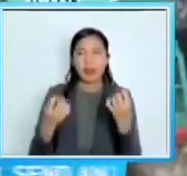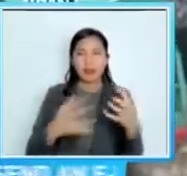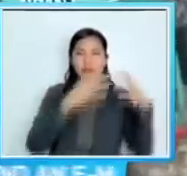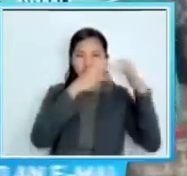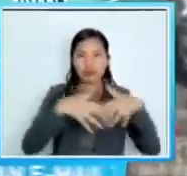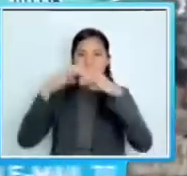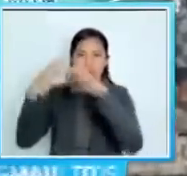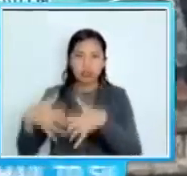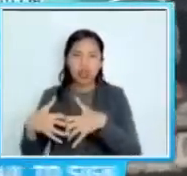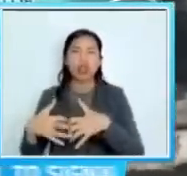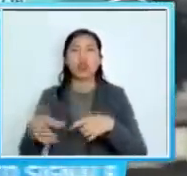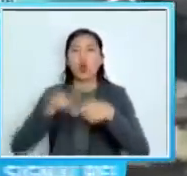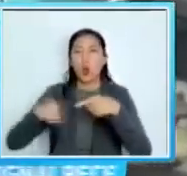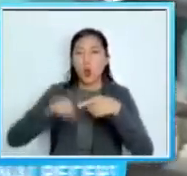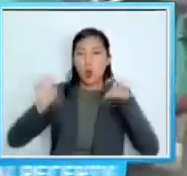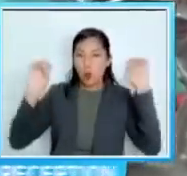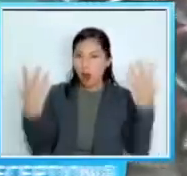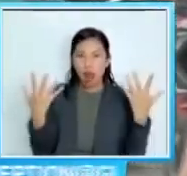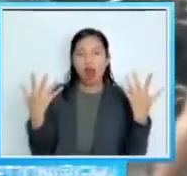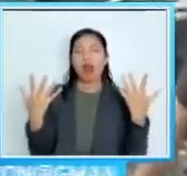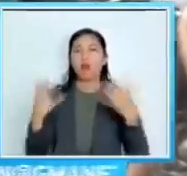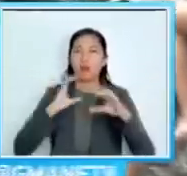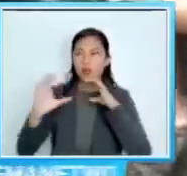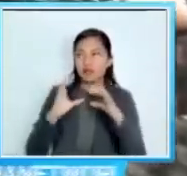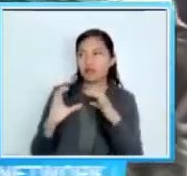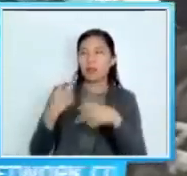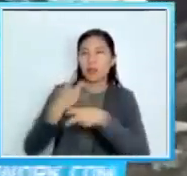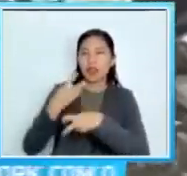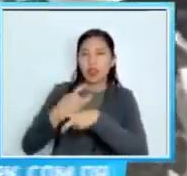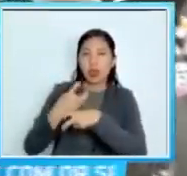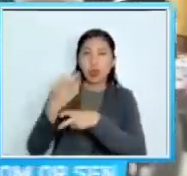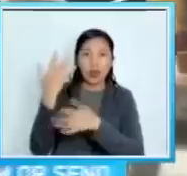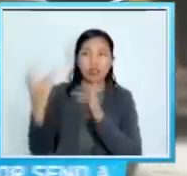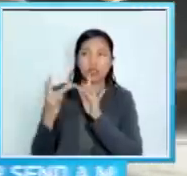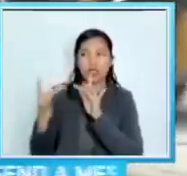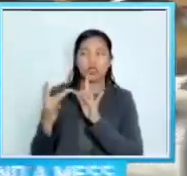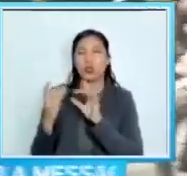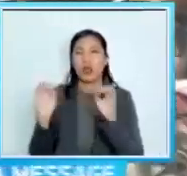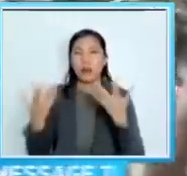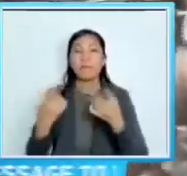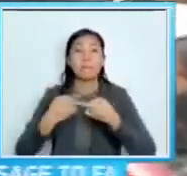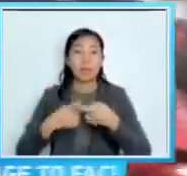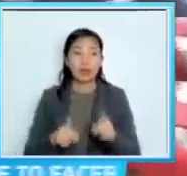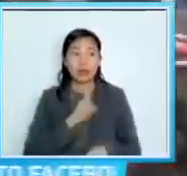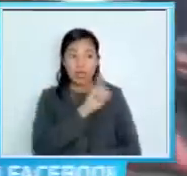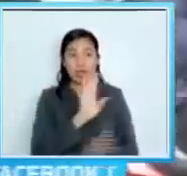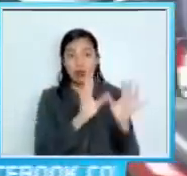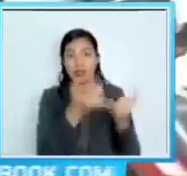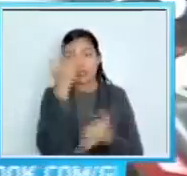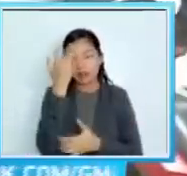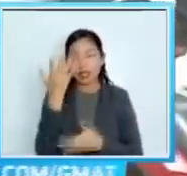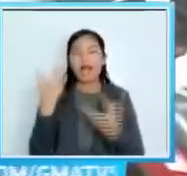at talagang pahirapan ng komunikasyon. Talagang magandang balita nga lang talaga at nakabalik na ang signal ng isang telco ngayon at naiparating